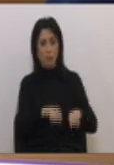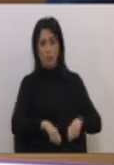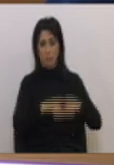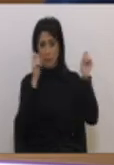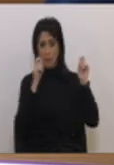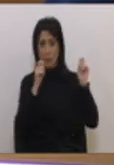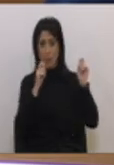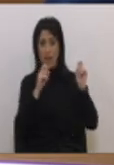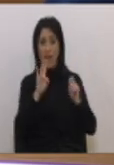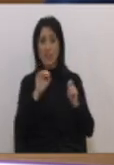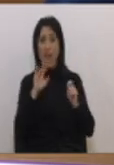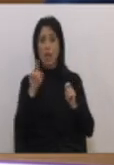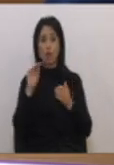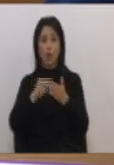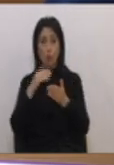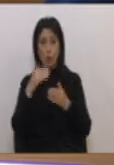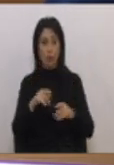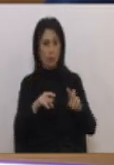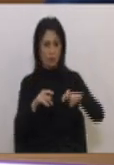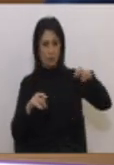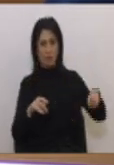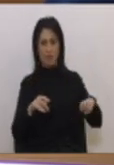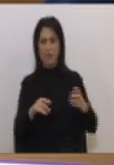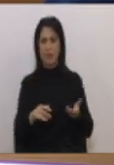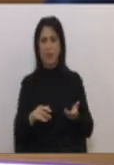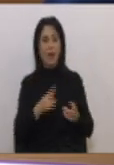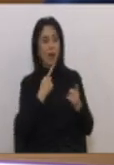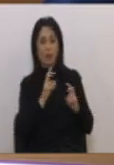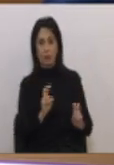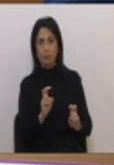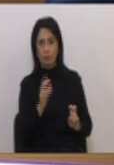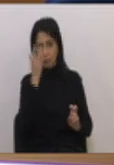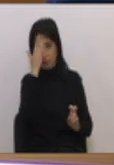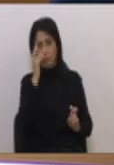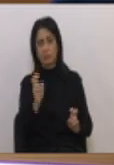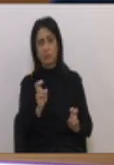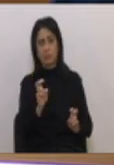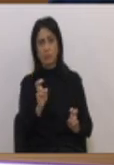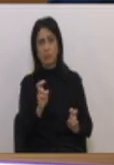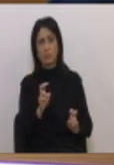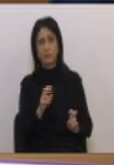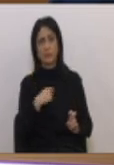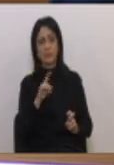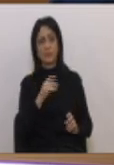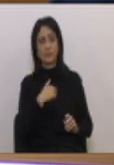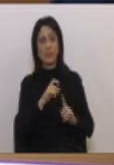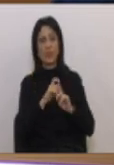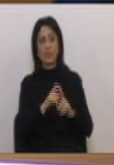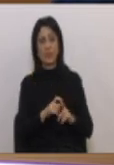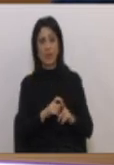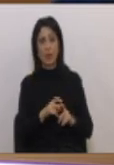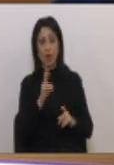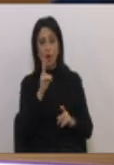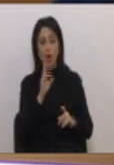შევიდა დოკუმენტი, ადგენენ და როცა მუნდოდათ გავიდნენ ამ შეთანხმებიდან. Როდემდე უნდა გაგძელდეს ესე? Მე ერთი რამ მინდა გითხრათ.